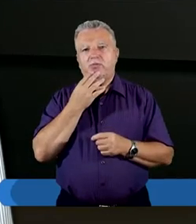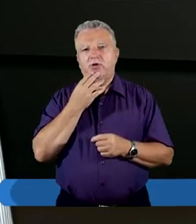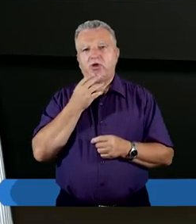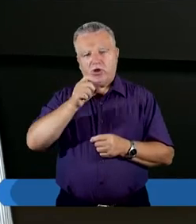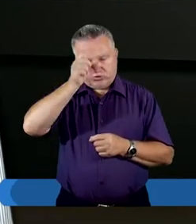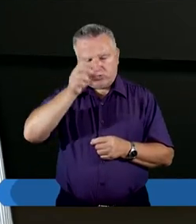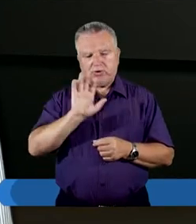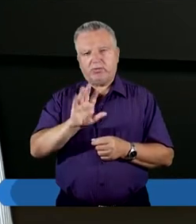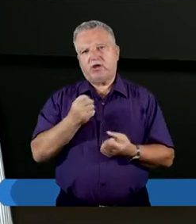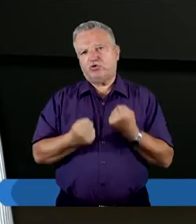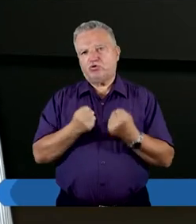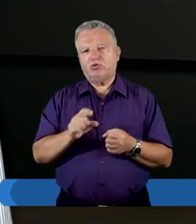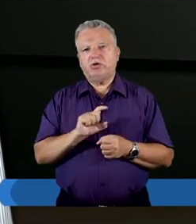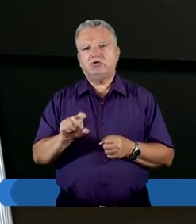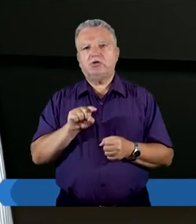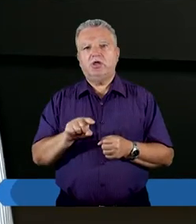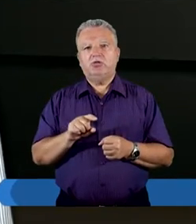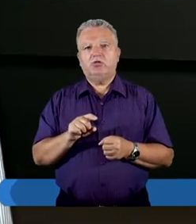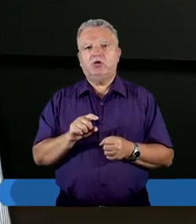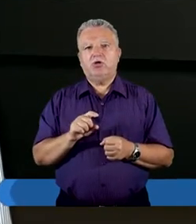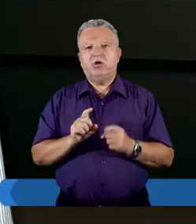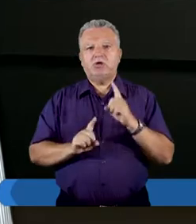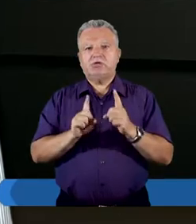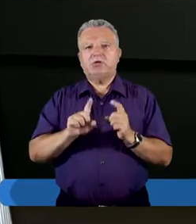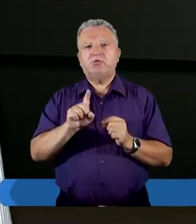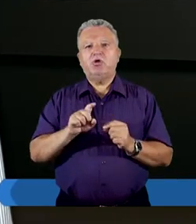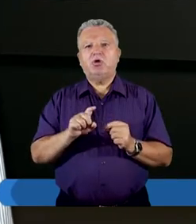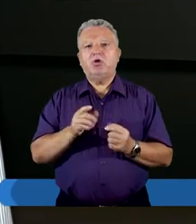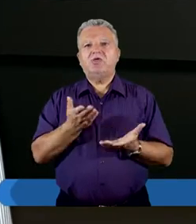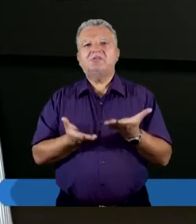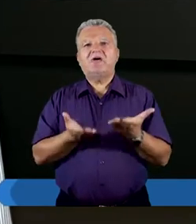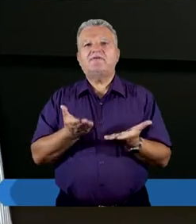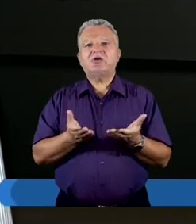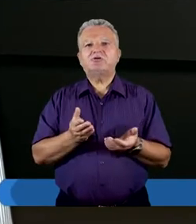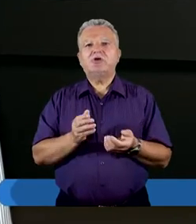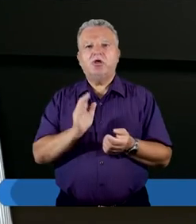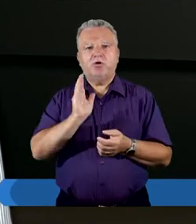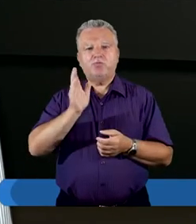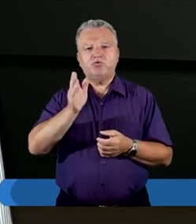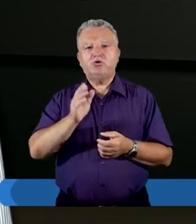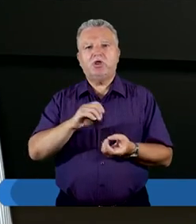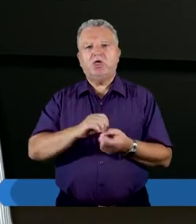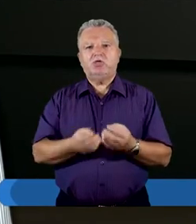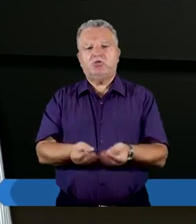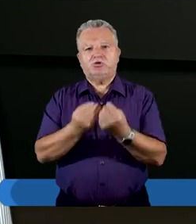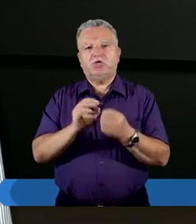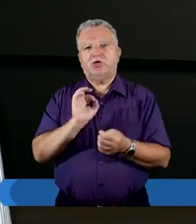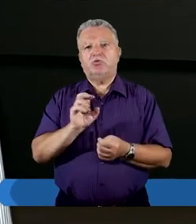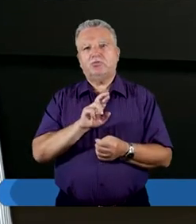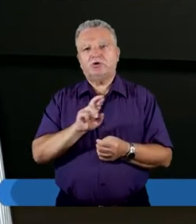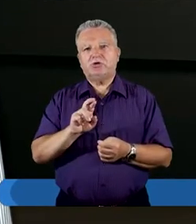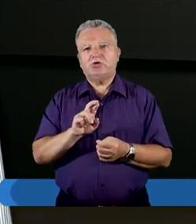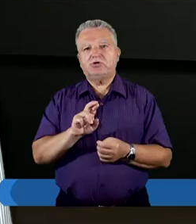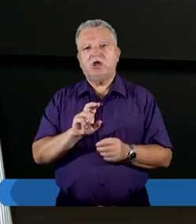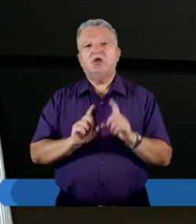czas, to niekiedy zaważa to na całej przyszłości. Nawet jak dostaje dobre rzeczy od Pana Boga, to nie potrafię